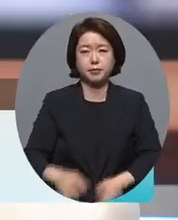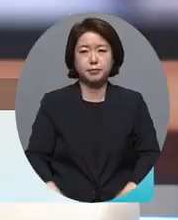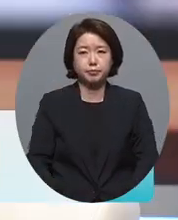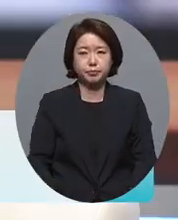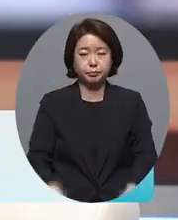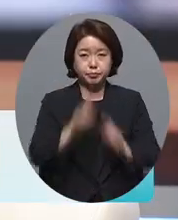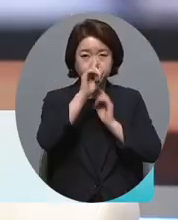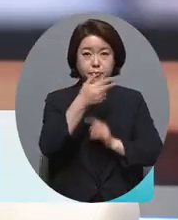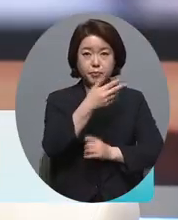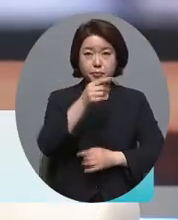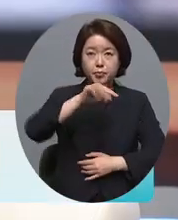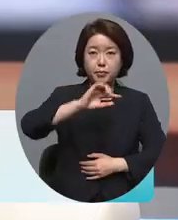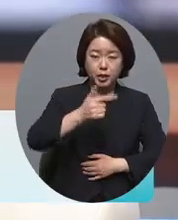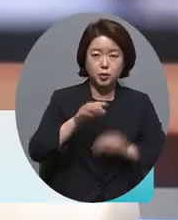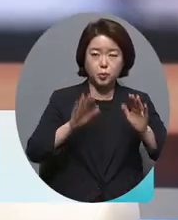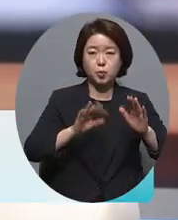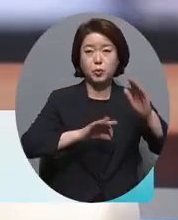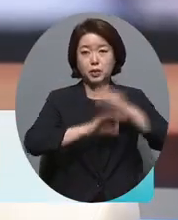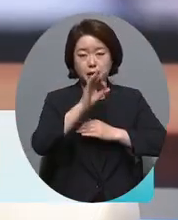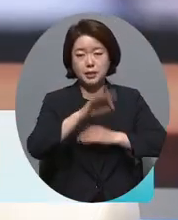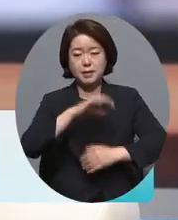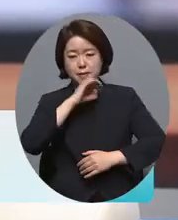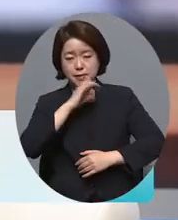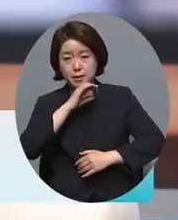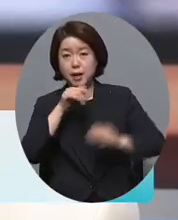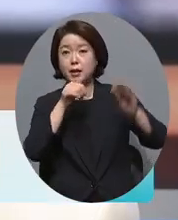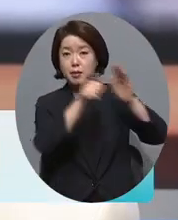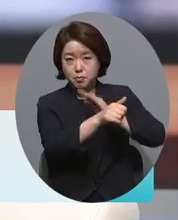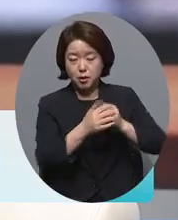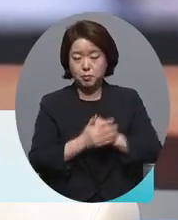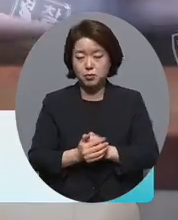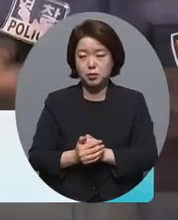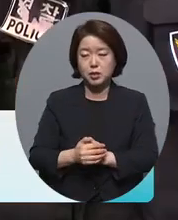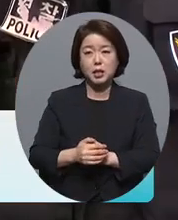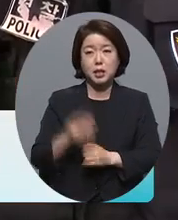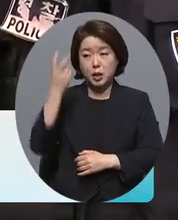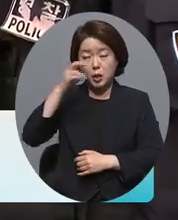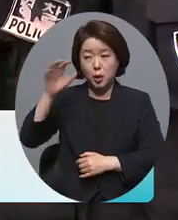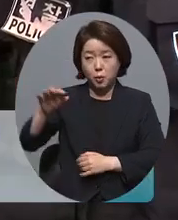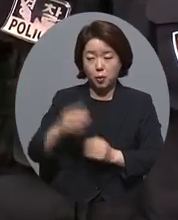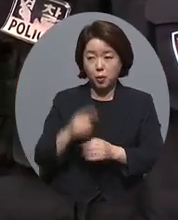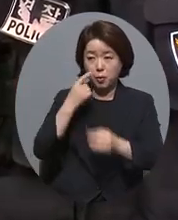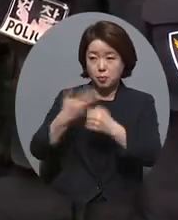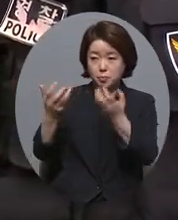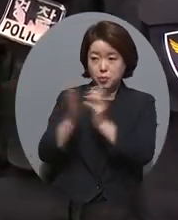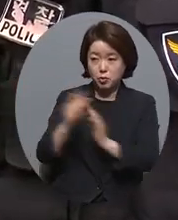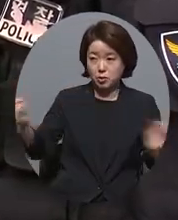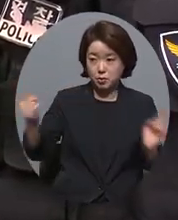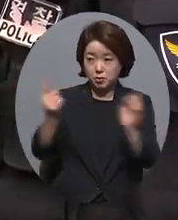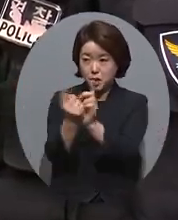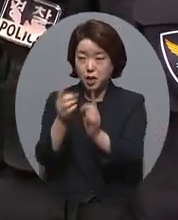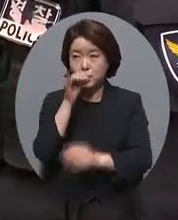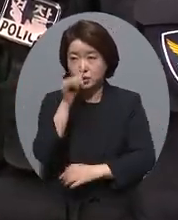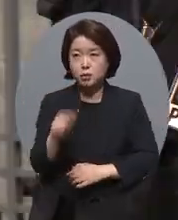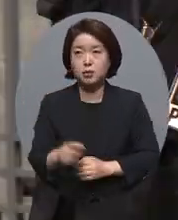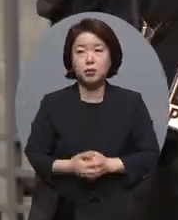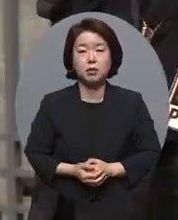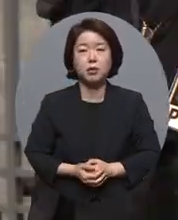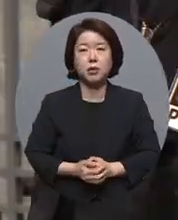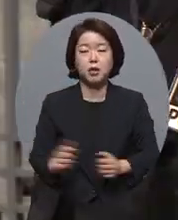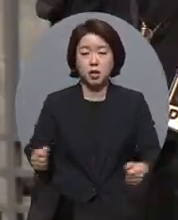일해진 씨의 오늘 아침 항의 방문 감사원에 민주당 의원들을 찾아가는 모습을 지금 보여드렸는데요 일단